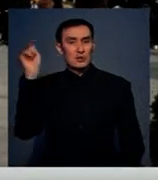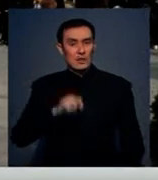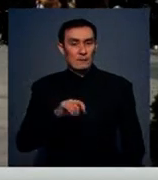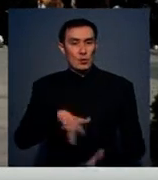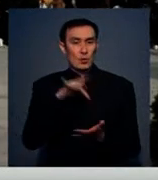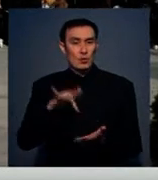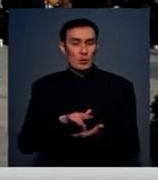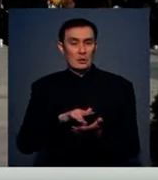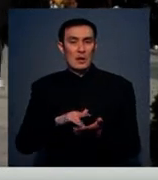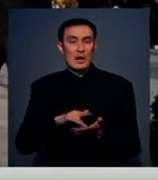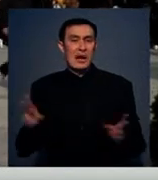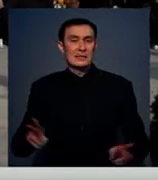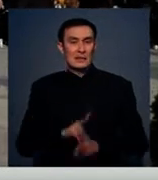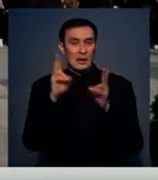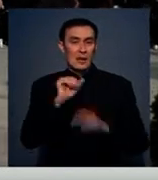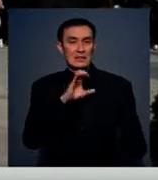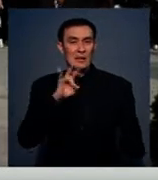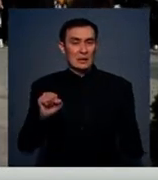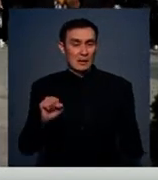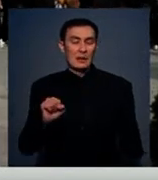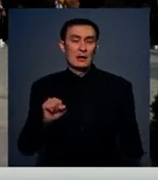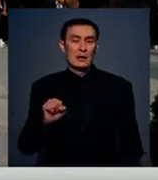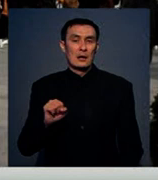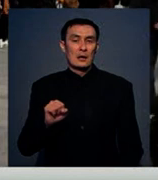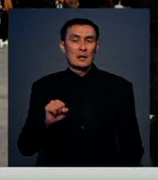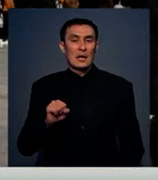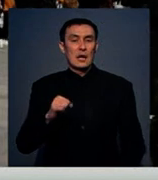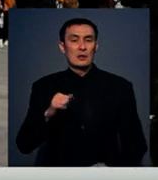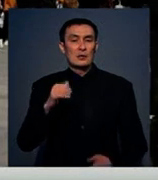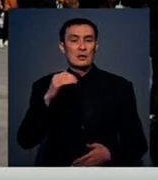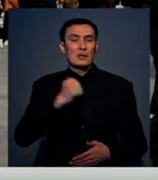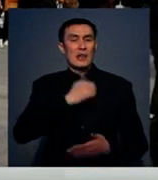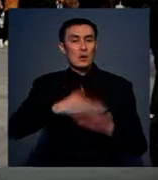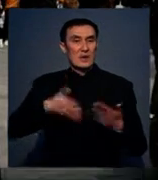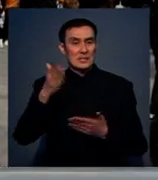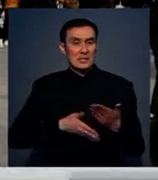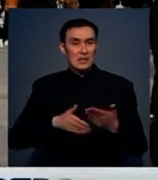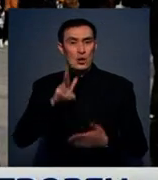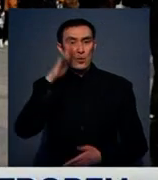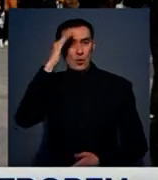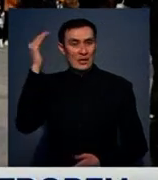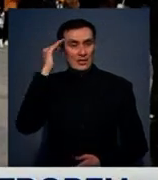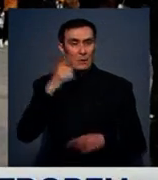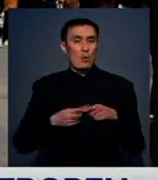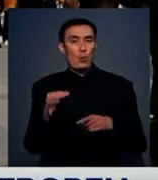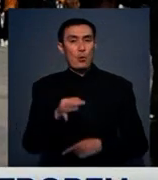для международный раунд-тейбл денуклеаризации Корейского полуострова. Мы там